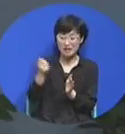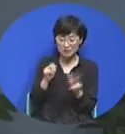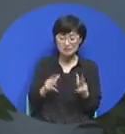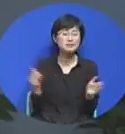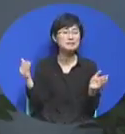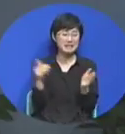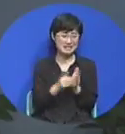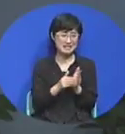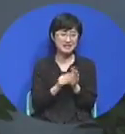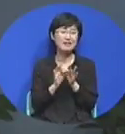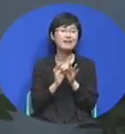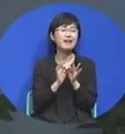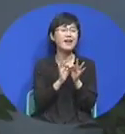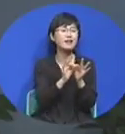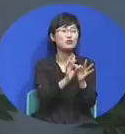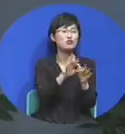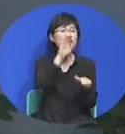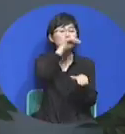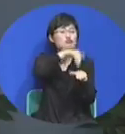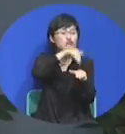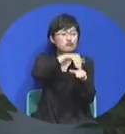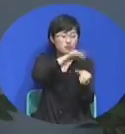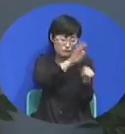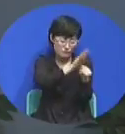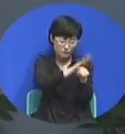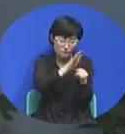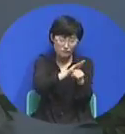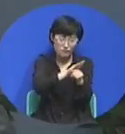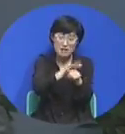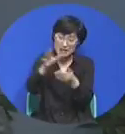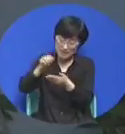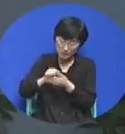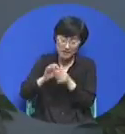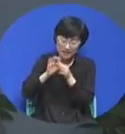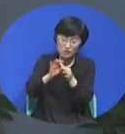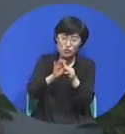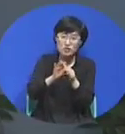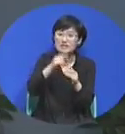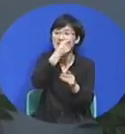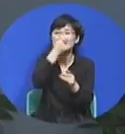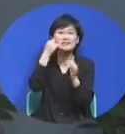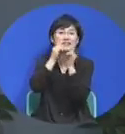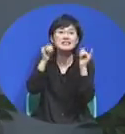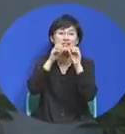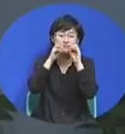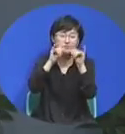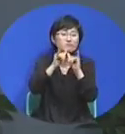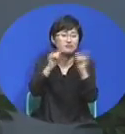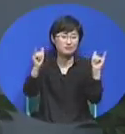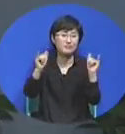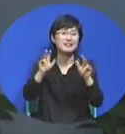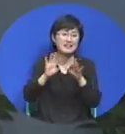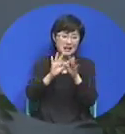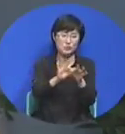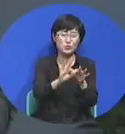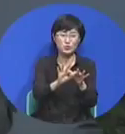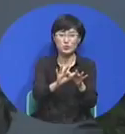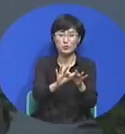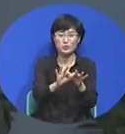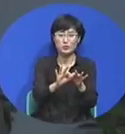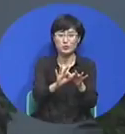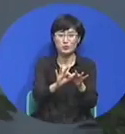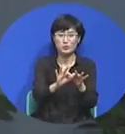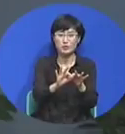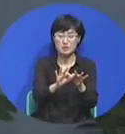있고요. 그 가지고 증인으로 쓸 수 있는 건데. With that, I can give lectures. With that, I can raise people as witnesses and stand as witness myself. 그래서 이제 내